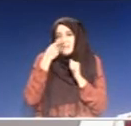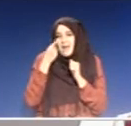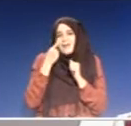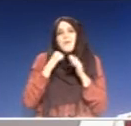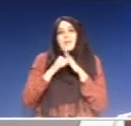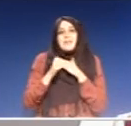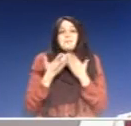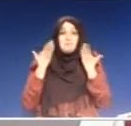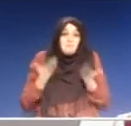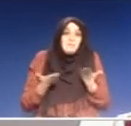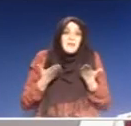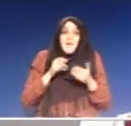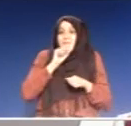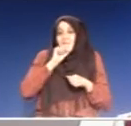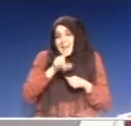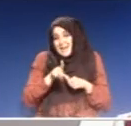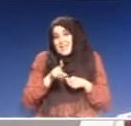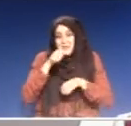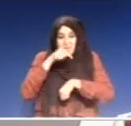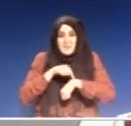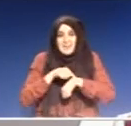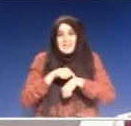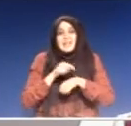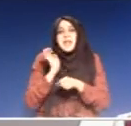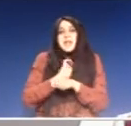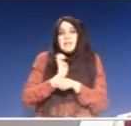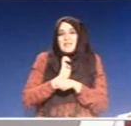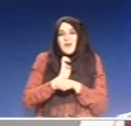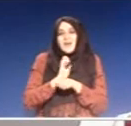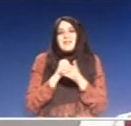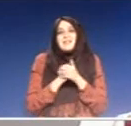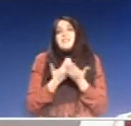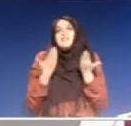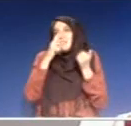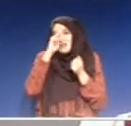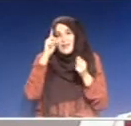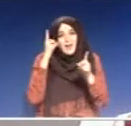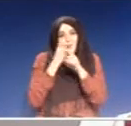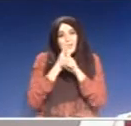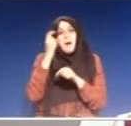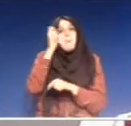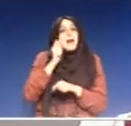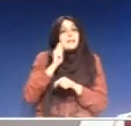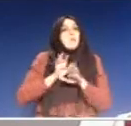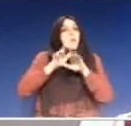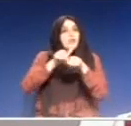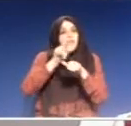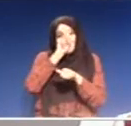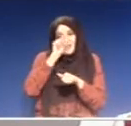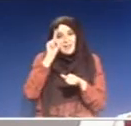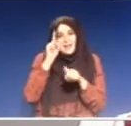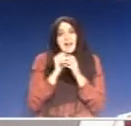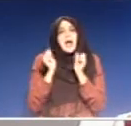إلى هنا نكون قد وصلنا إلى نهاية هذا العدد. نلتقي بكم يوم الثلاثاء بحول الله تعالى